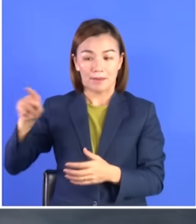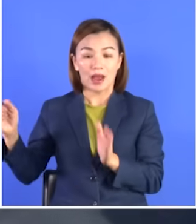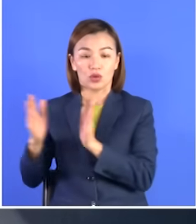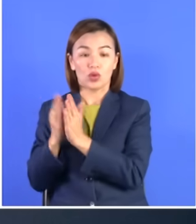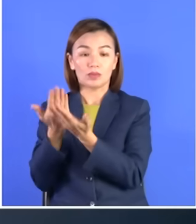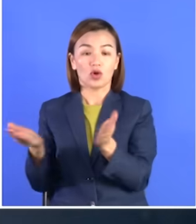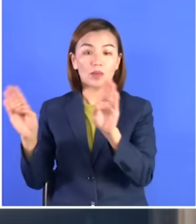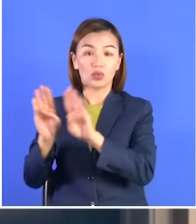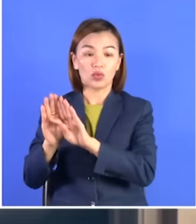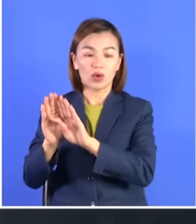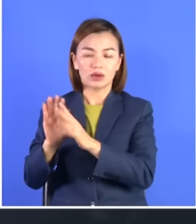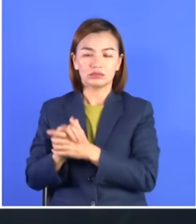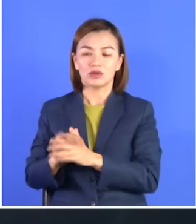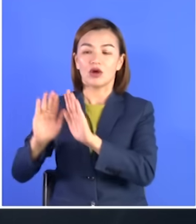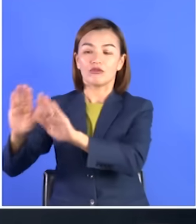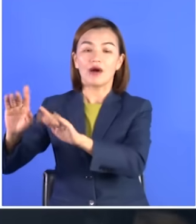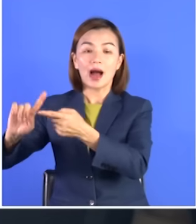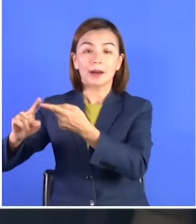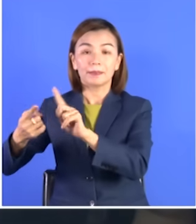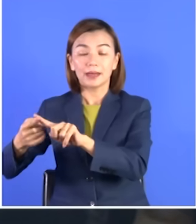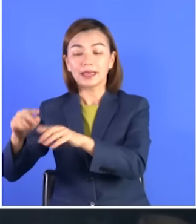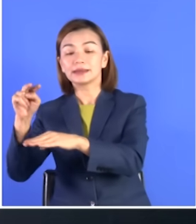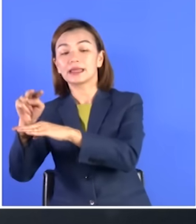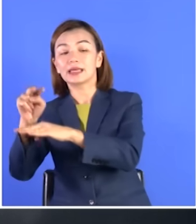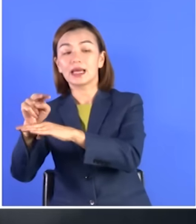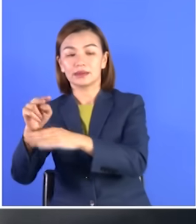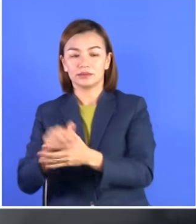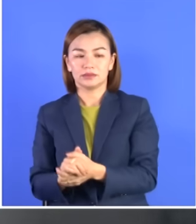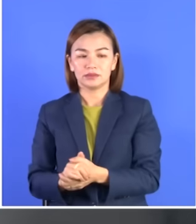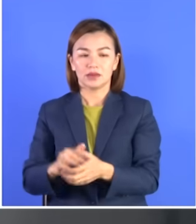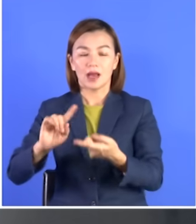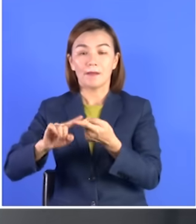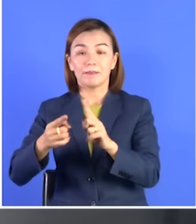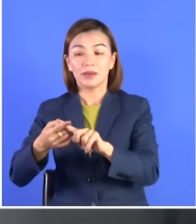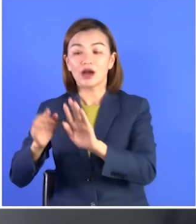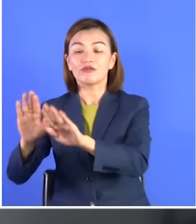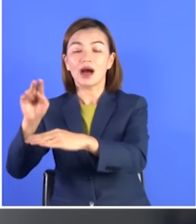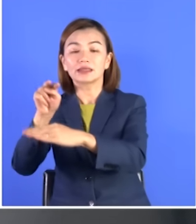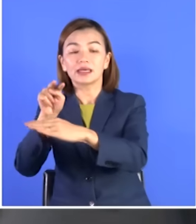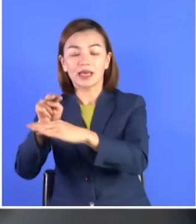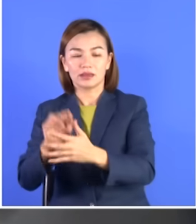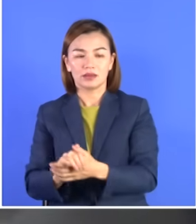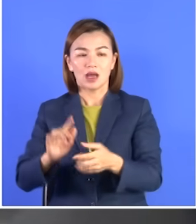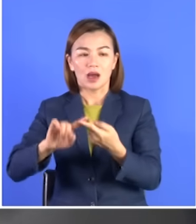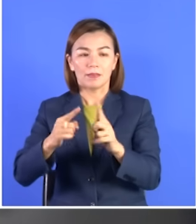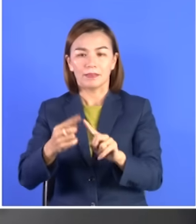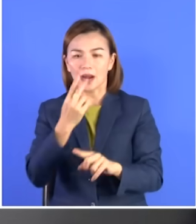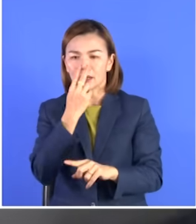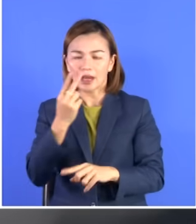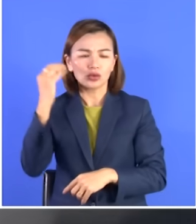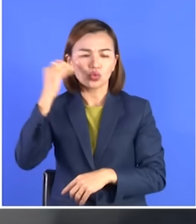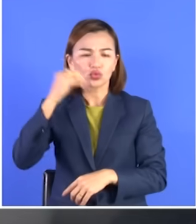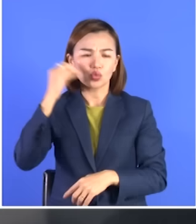ก็ได้ให้เพื่อนเนี่ยคอยสังเกตเออจะมีให้เพื่อนคอยสังเกตที่บ้านหน่อยนะเว้ยเออเนี่ยเพื่อนก็บอกว่าเจอแฟนอยู่ที่บ้านทุกวัน